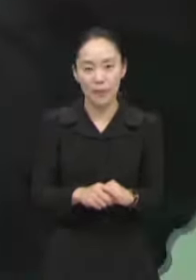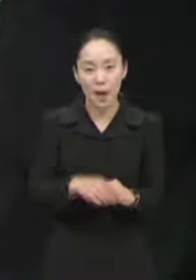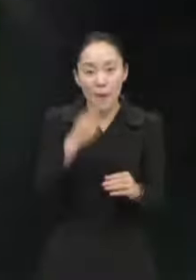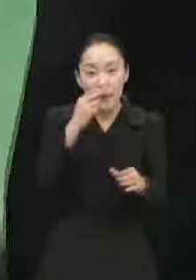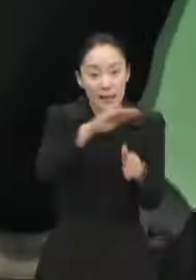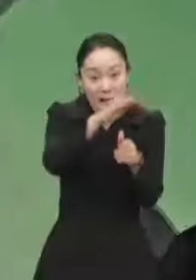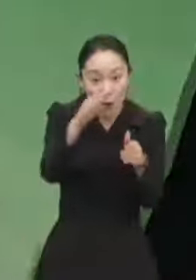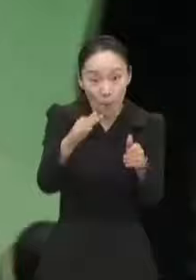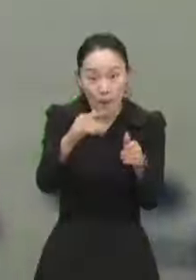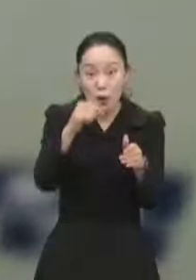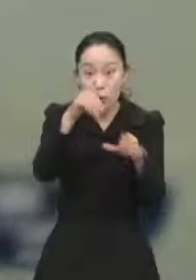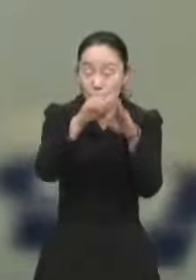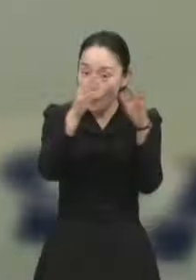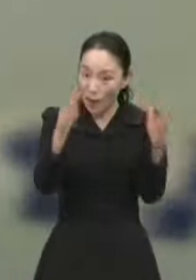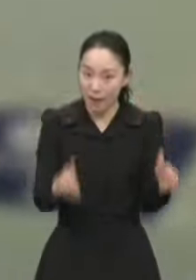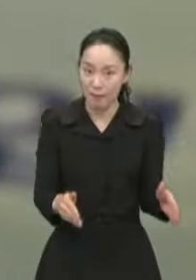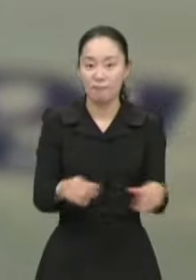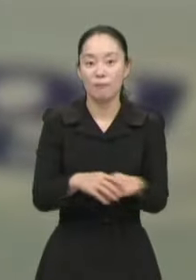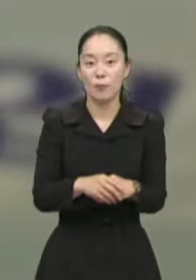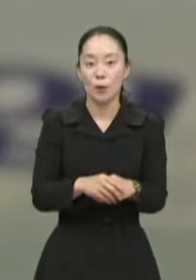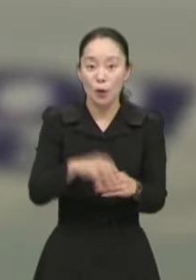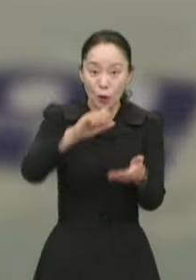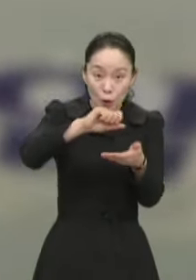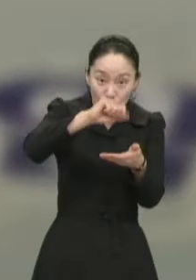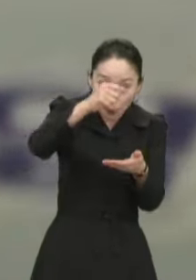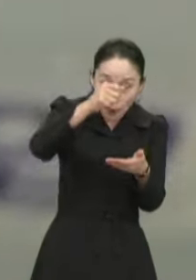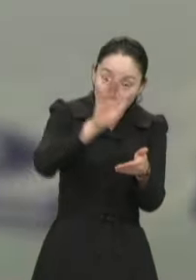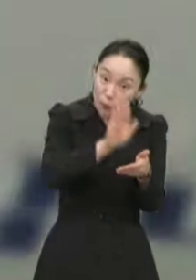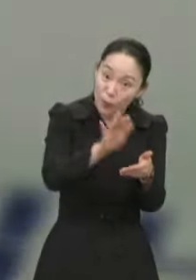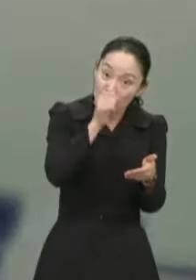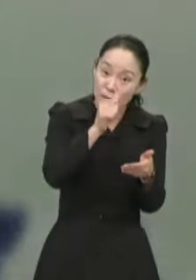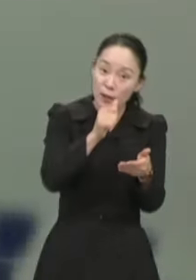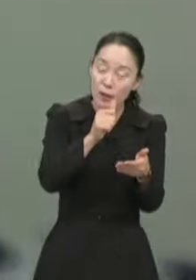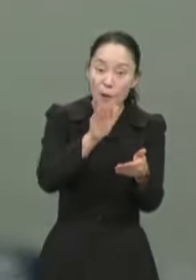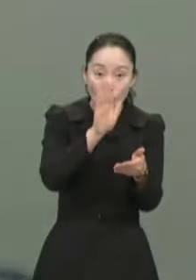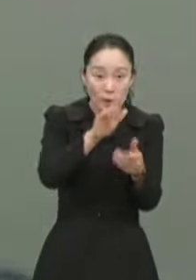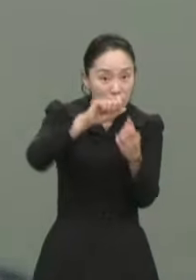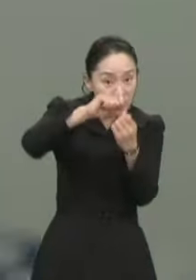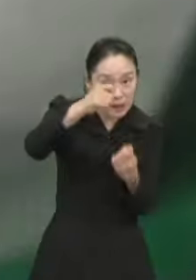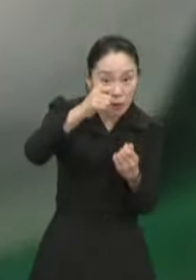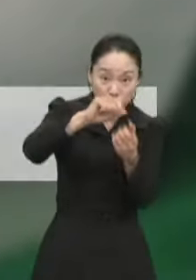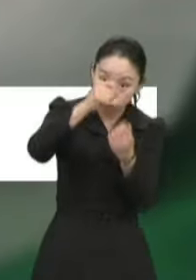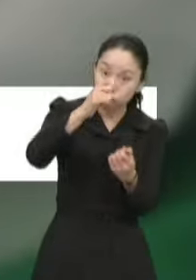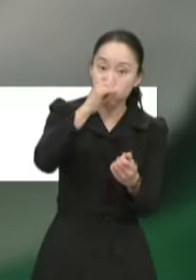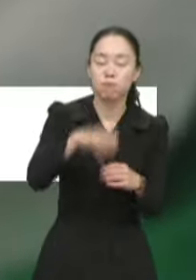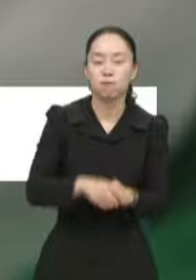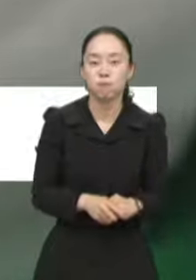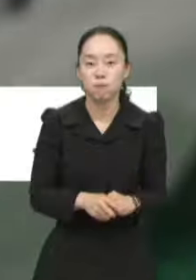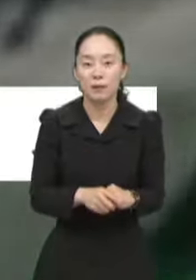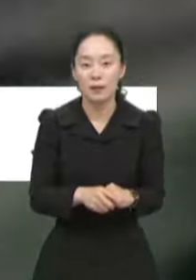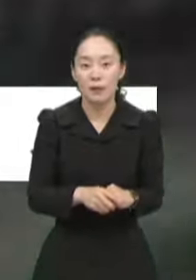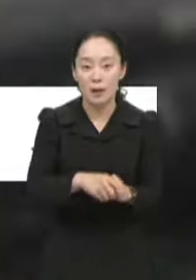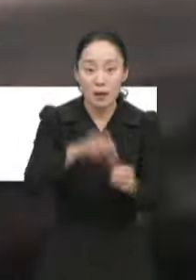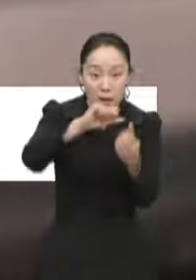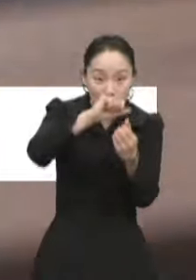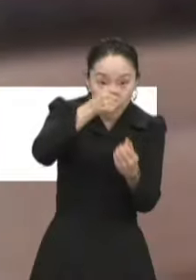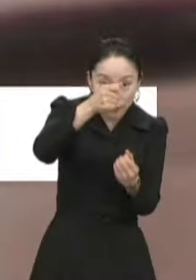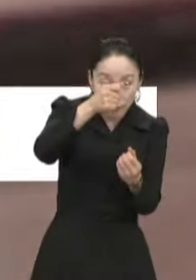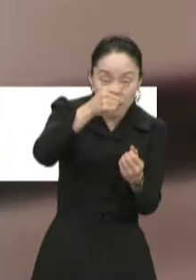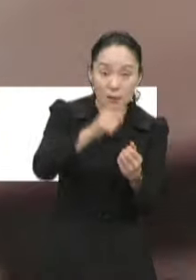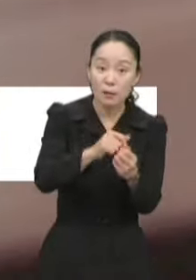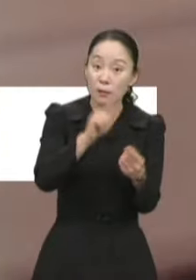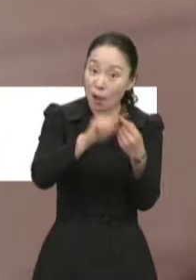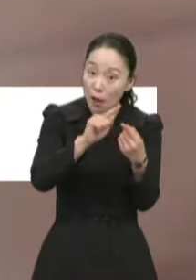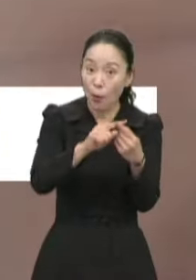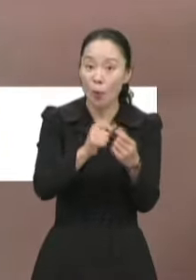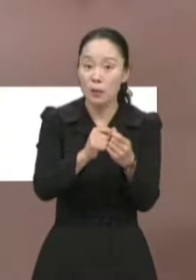비닐이 덮인 한 투표함. 뚜껑에 붙어 있어야 할 특수 봉인지가 뜯겨 있습니다. 특수 봉인지가 뜯긴